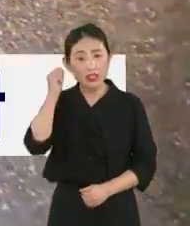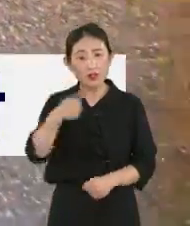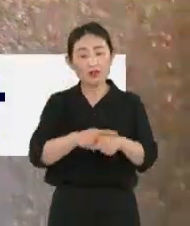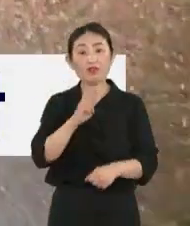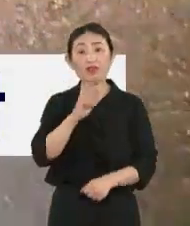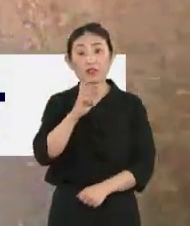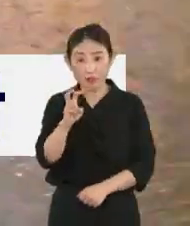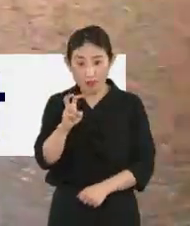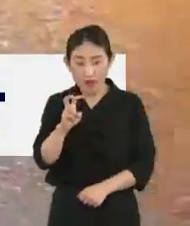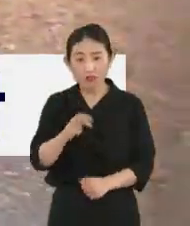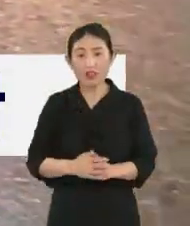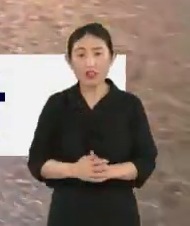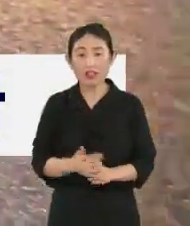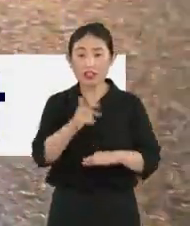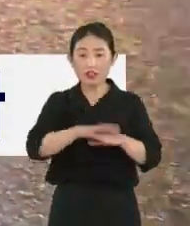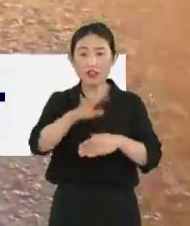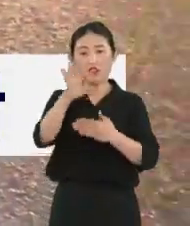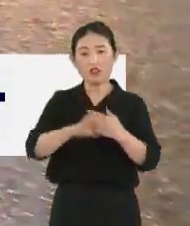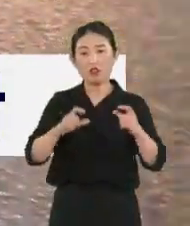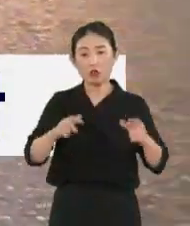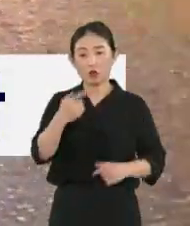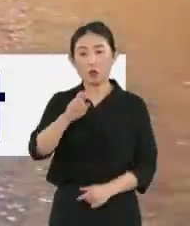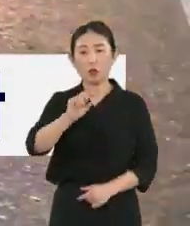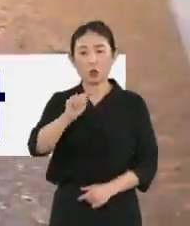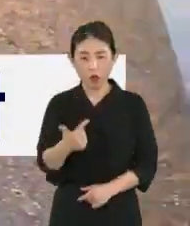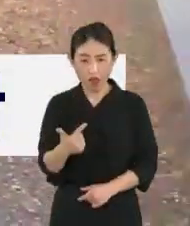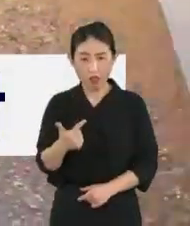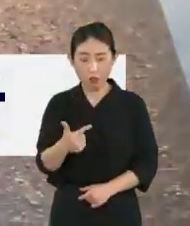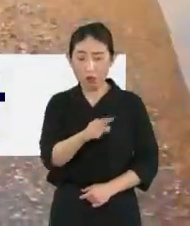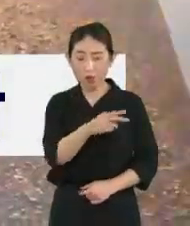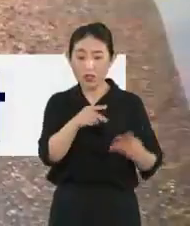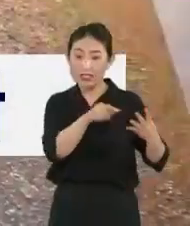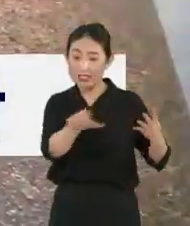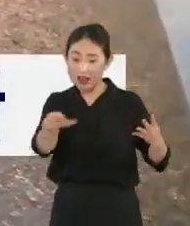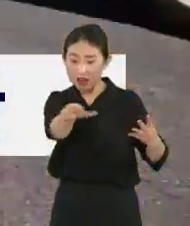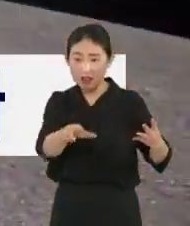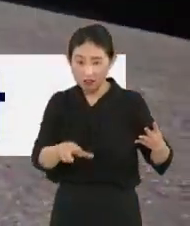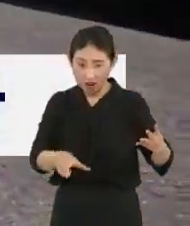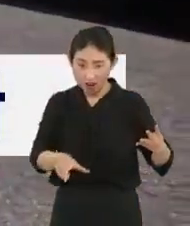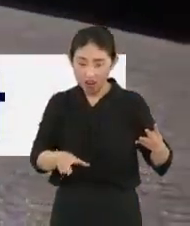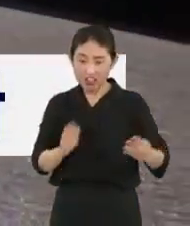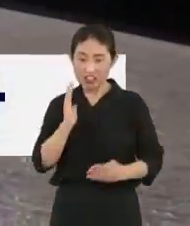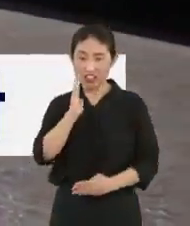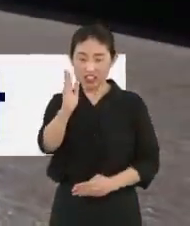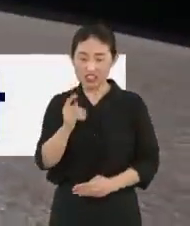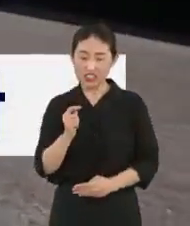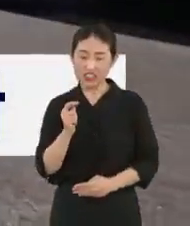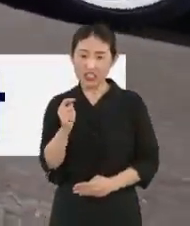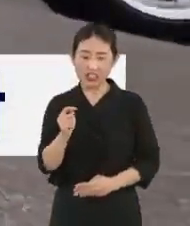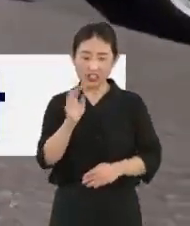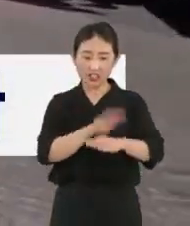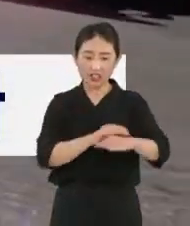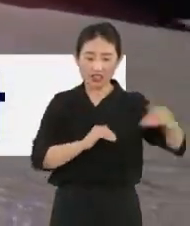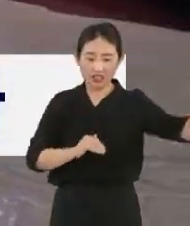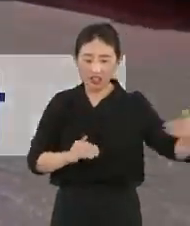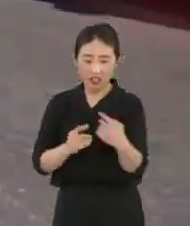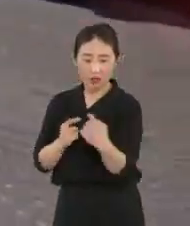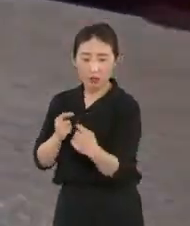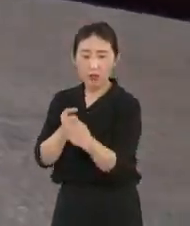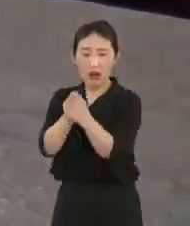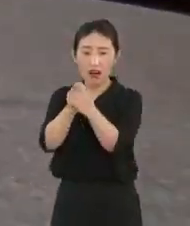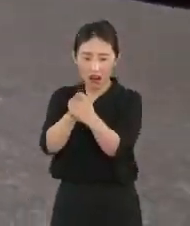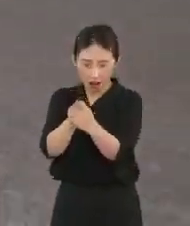1시 20분쯤 에는 대전 서구 도안동 옥녀봉 4거리 인근 해서 직진을 하던 택시와 자외 전하던 택시가 부딪쳐